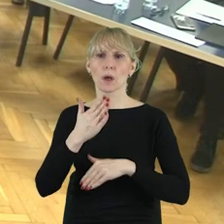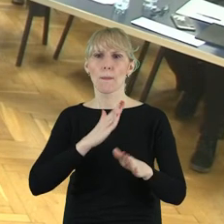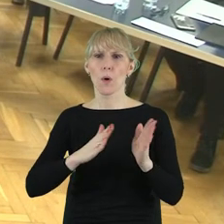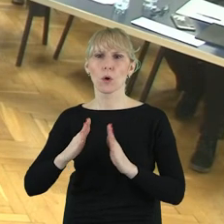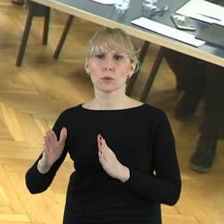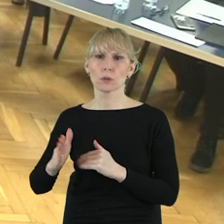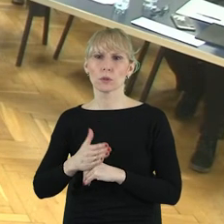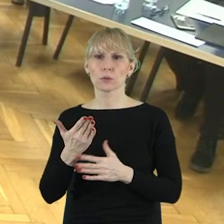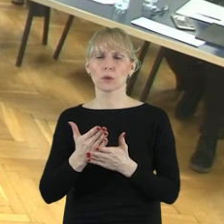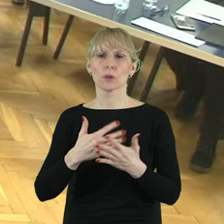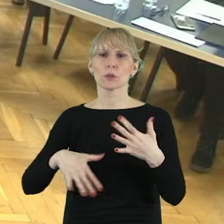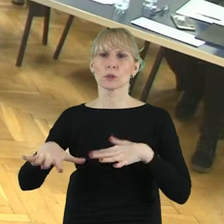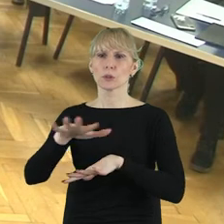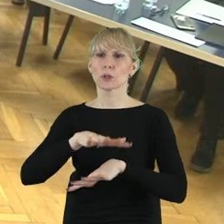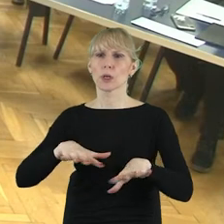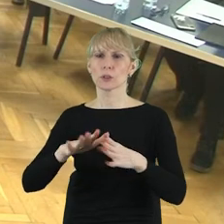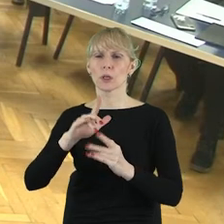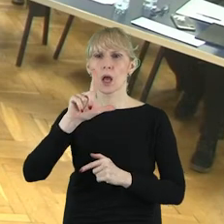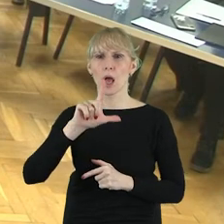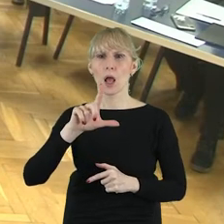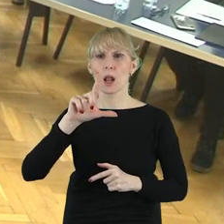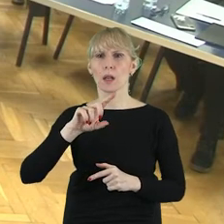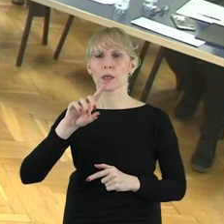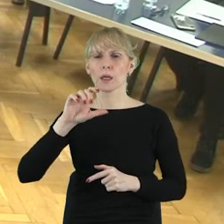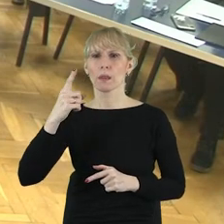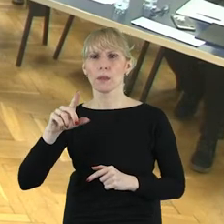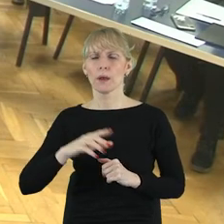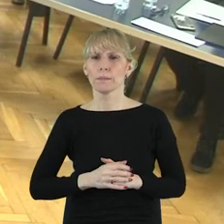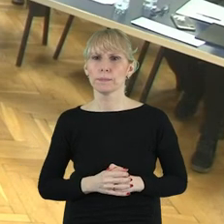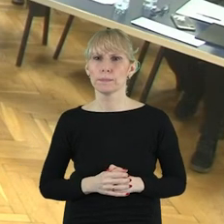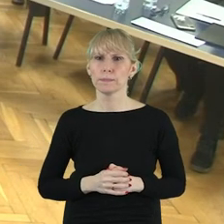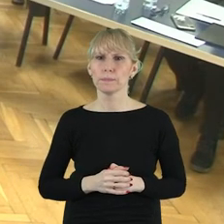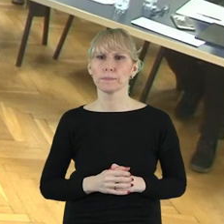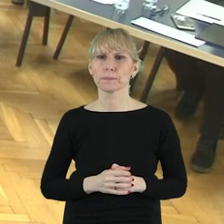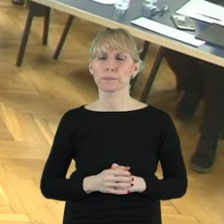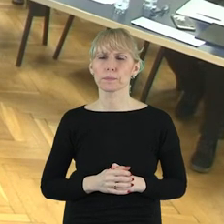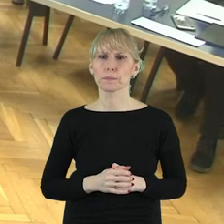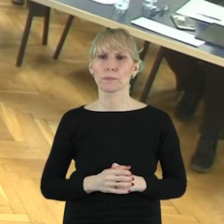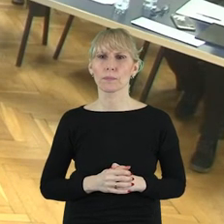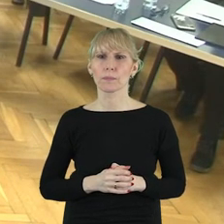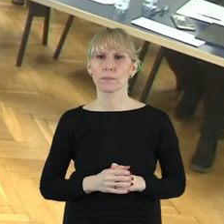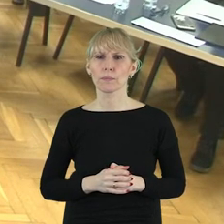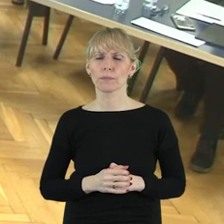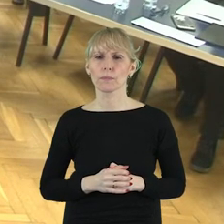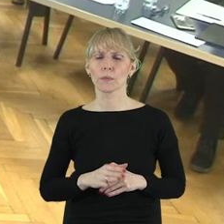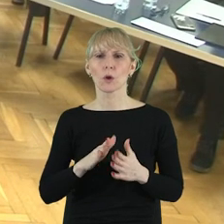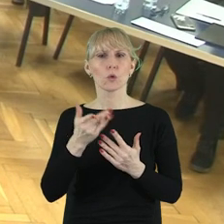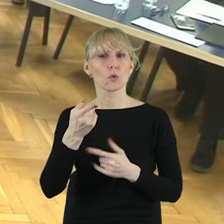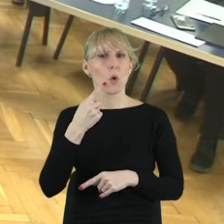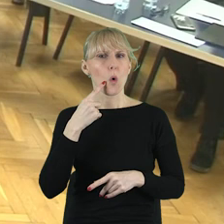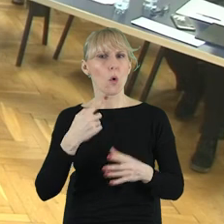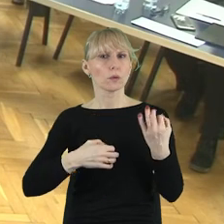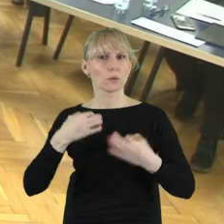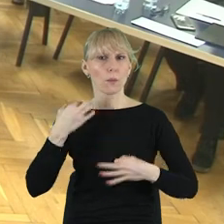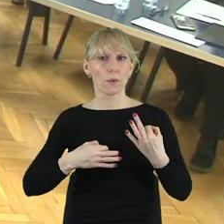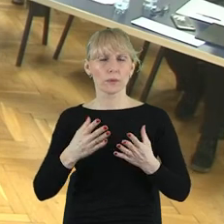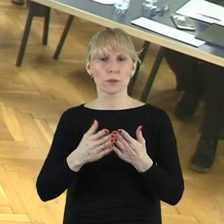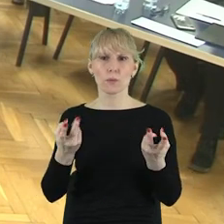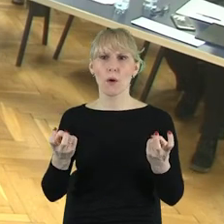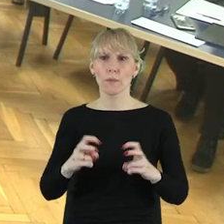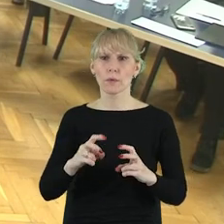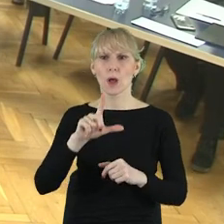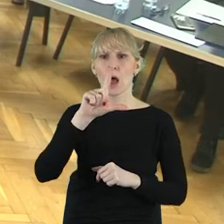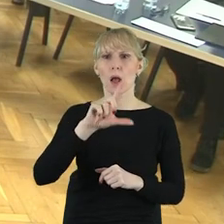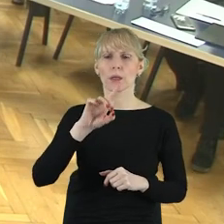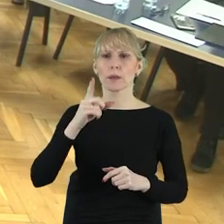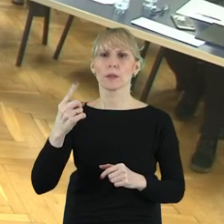mojej wypowiedzi, jako przedstawiciel łódzkiej sieci LGD pragnę wyrazić zaniepokojenie sytuacją, która ma miejsce w województwie łódzkim oraz wyrazić nasze wątpliwości odnośnie